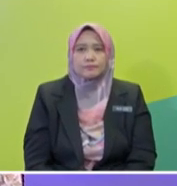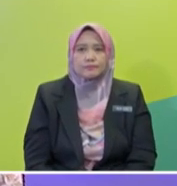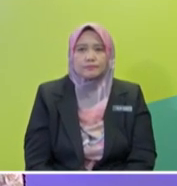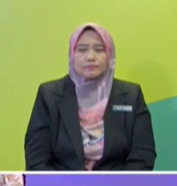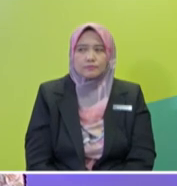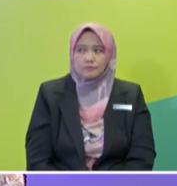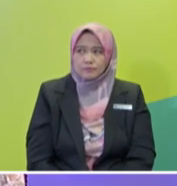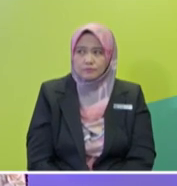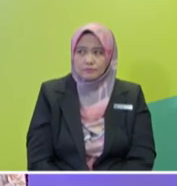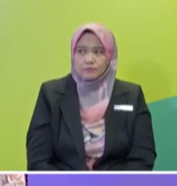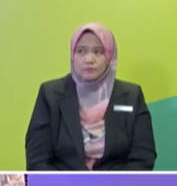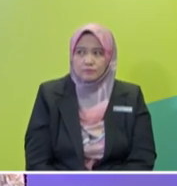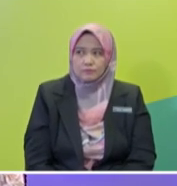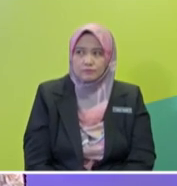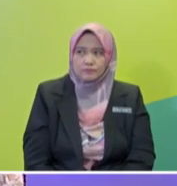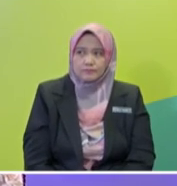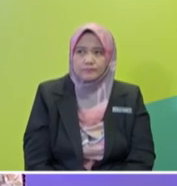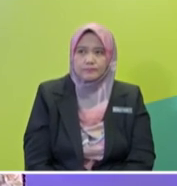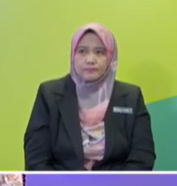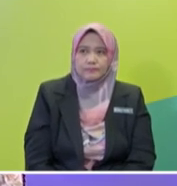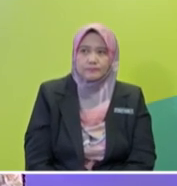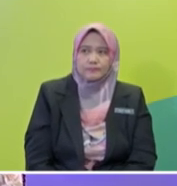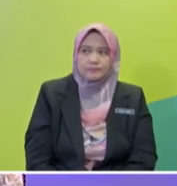player web ataupun Browser